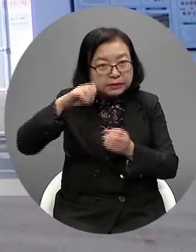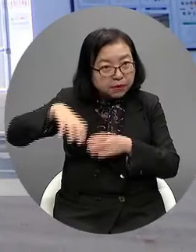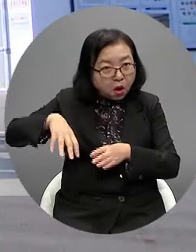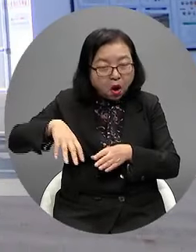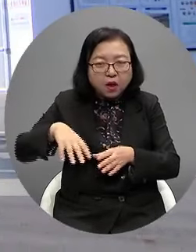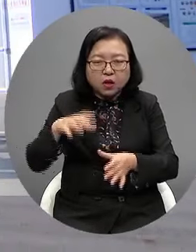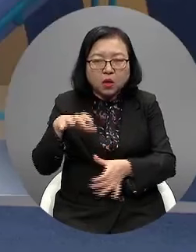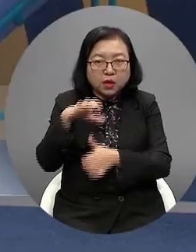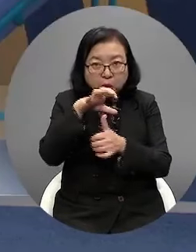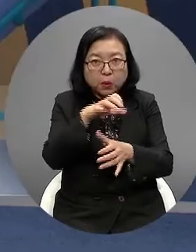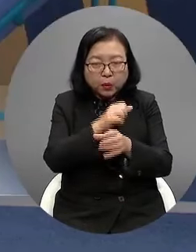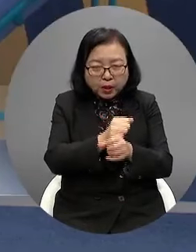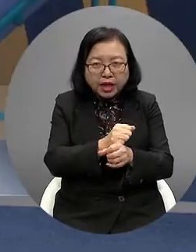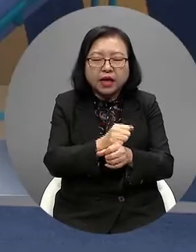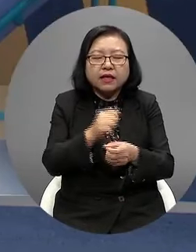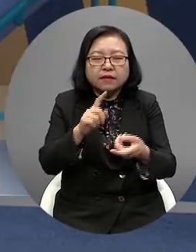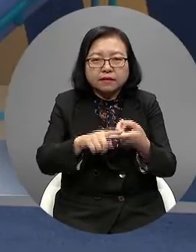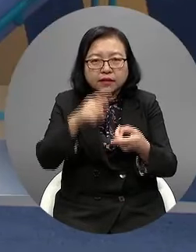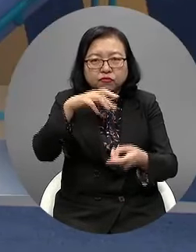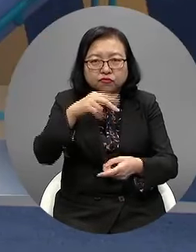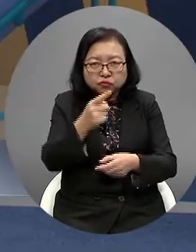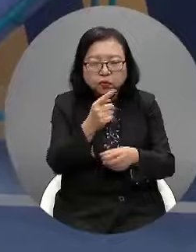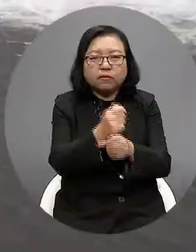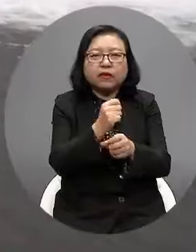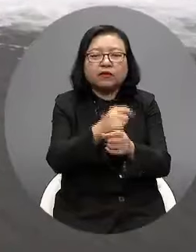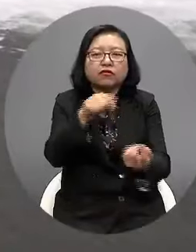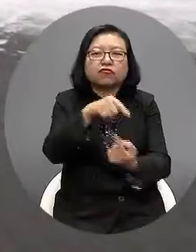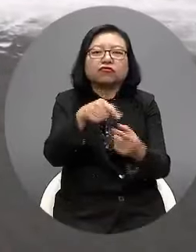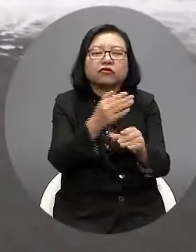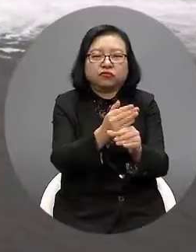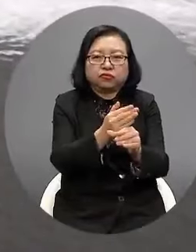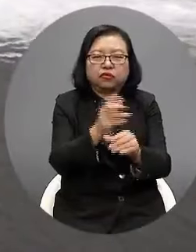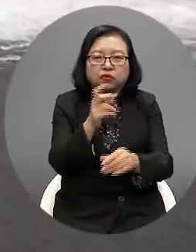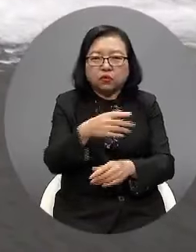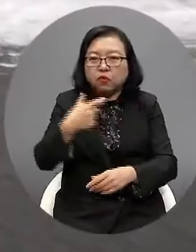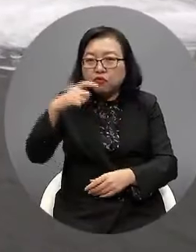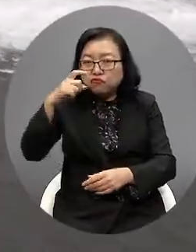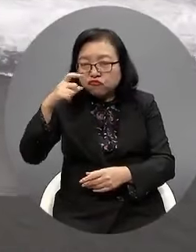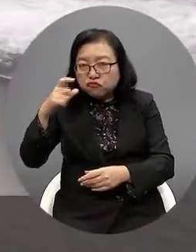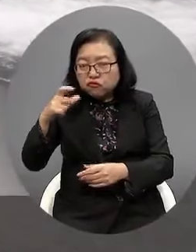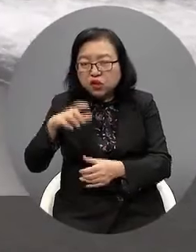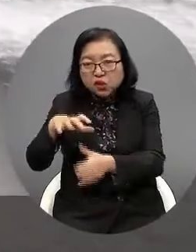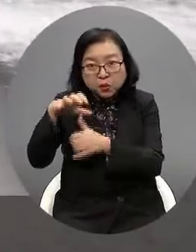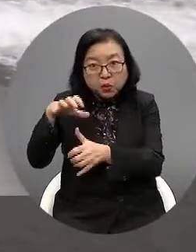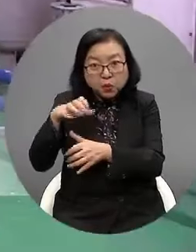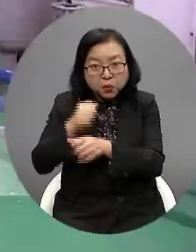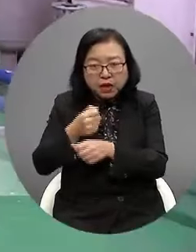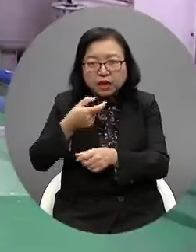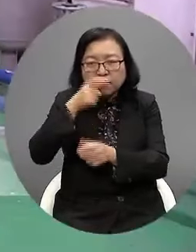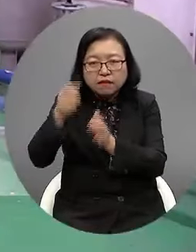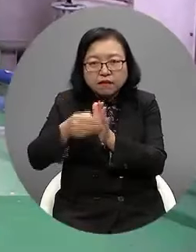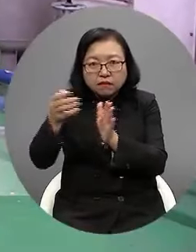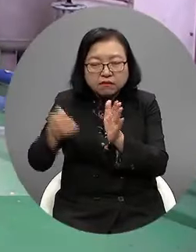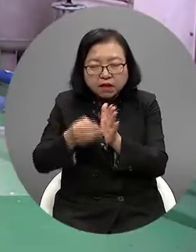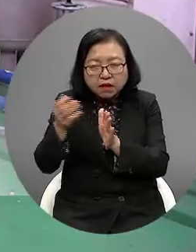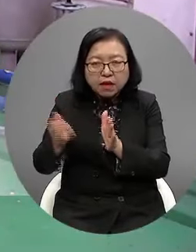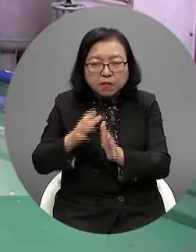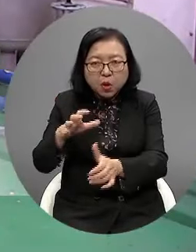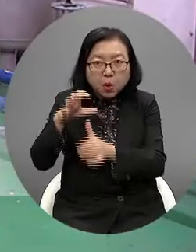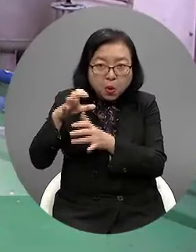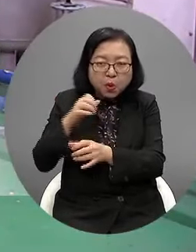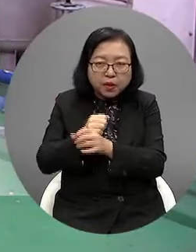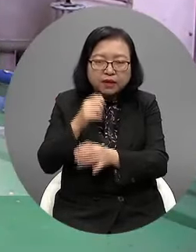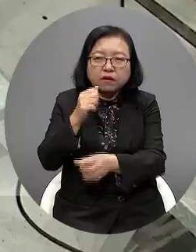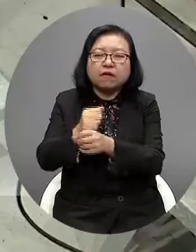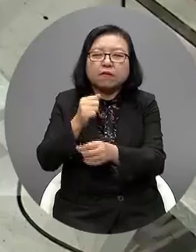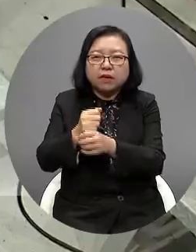수소 생산 설비가 이미 운영 중이고 풍부한 물 자원을 바탕으로 댐의 수력 에너지로 물을 분해해 수소 에너지를 만드는